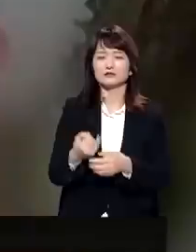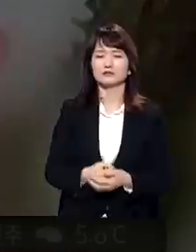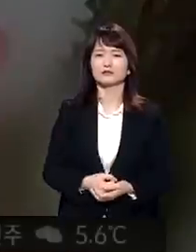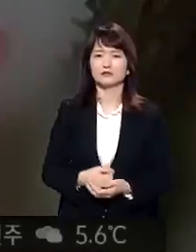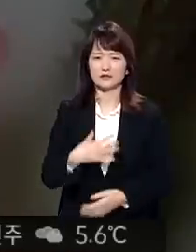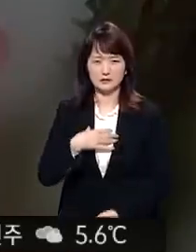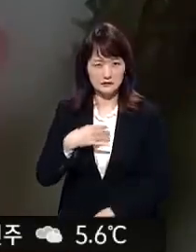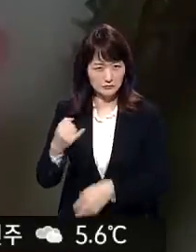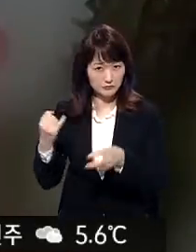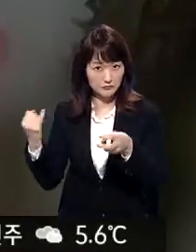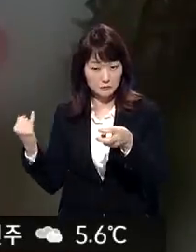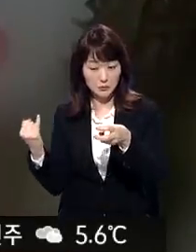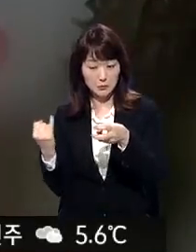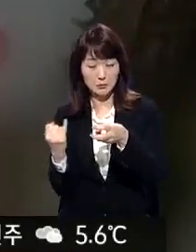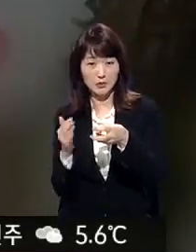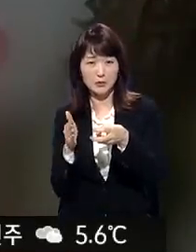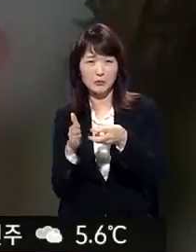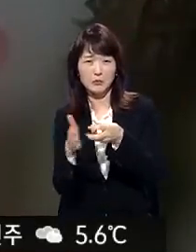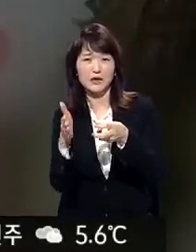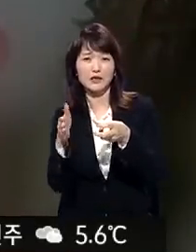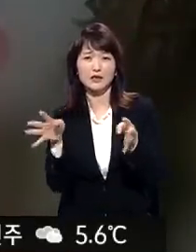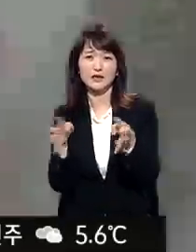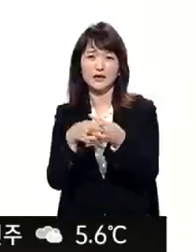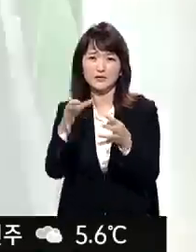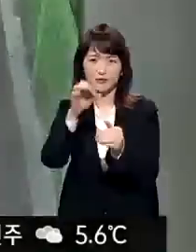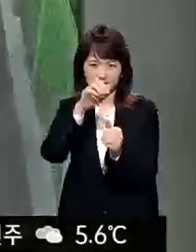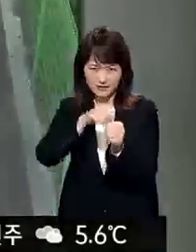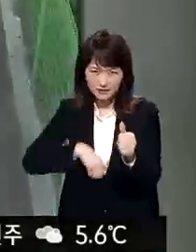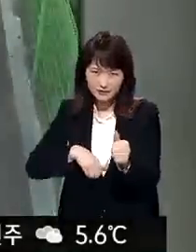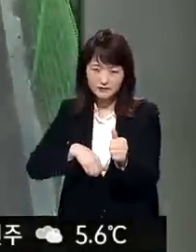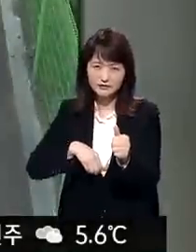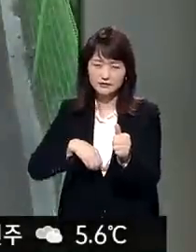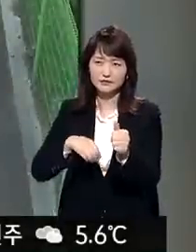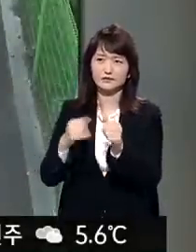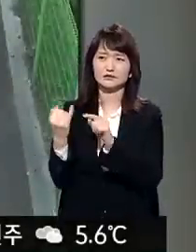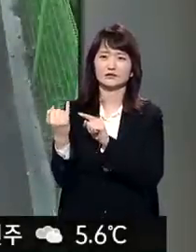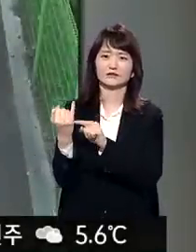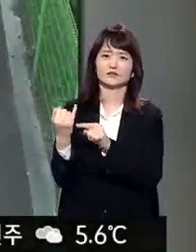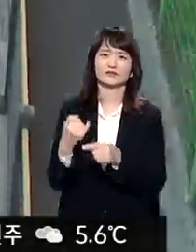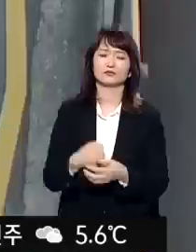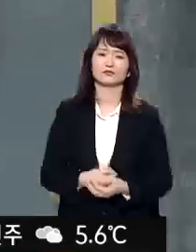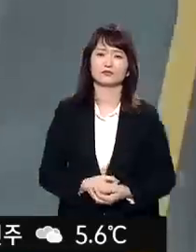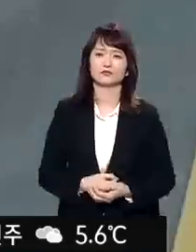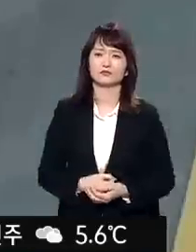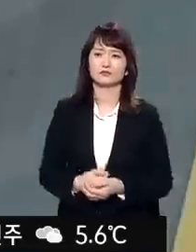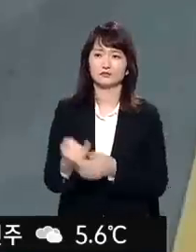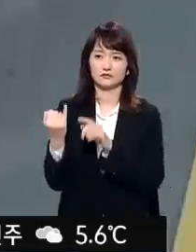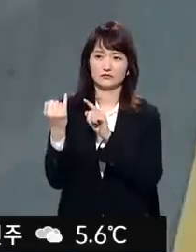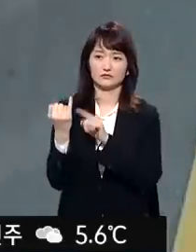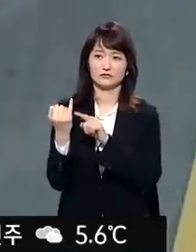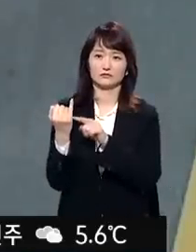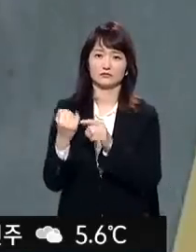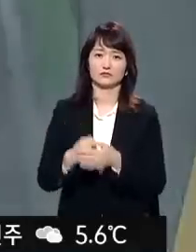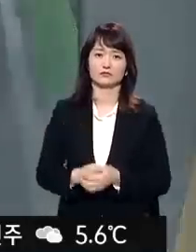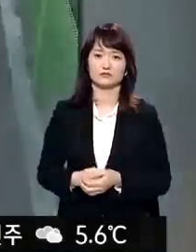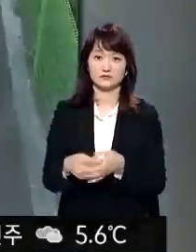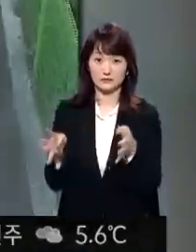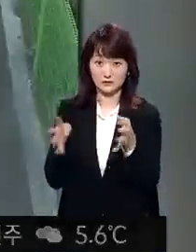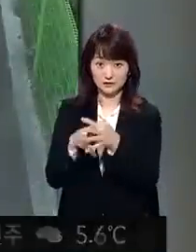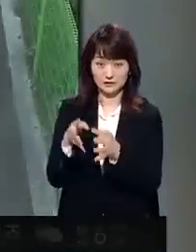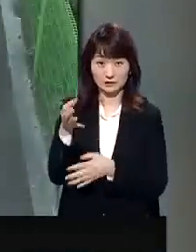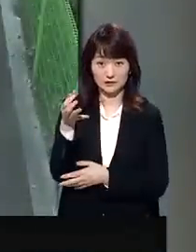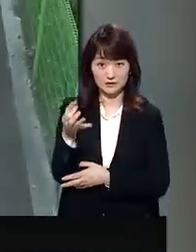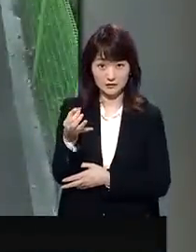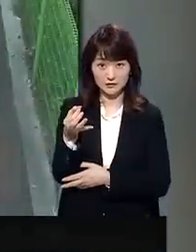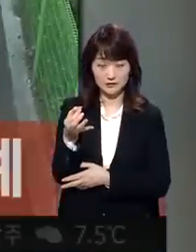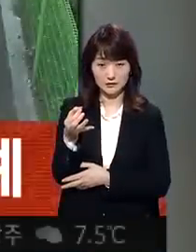자, 고의로 사고 내서 합의금 뜯어내는 이른바 손목치기. 자, 박 변호사님, 저 네. 사람 말이죠. 합의금에 공을